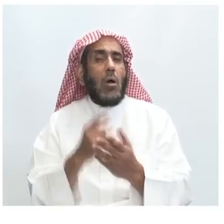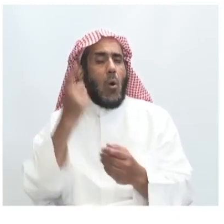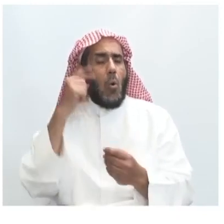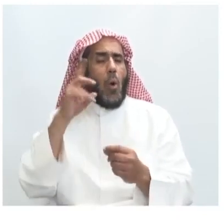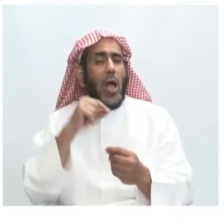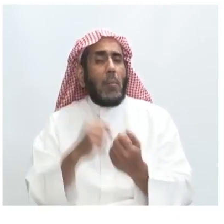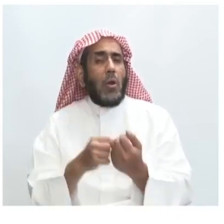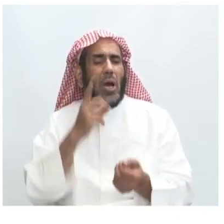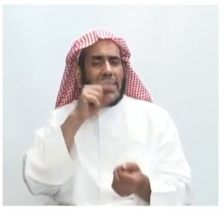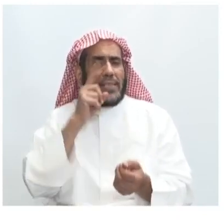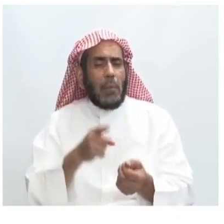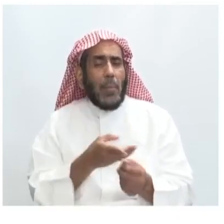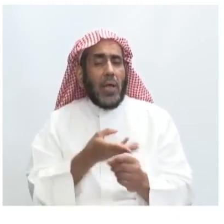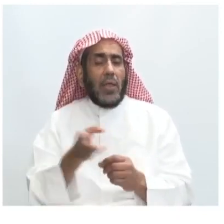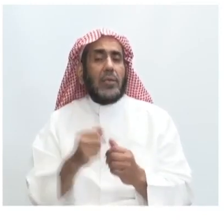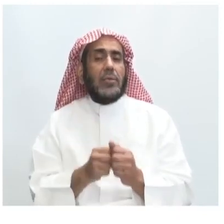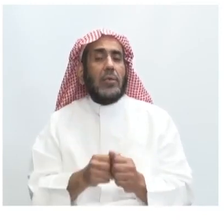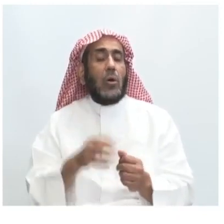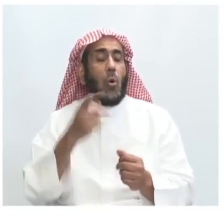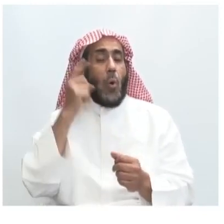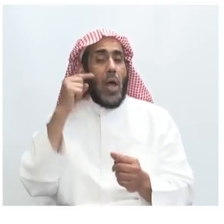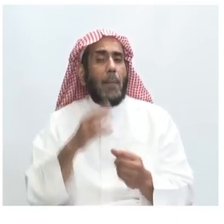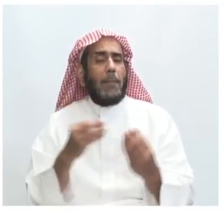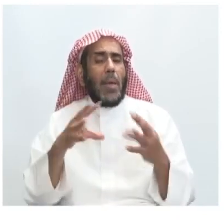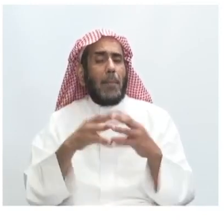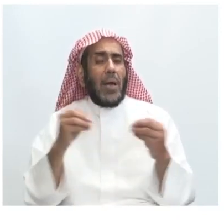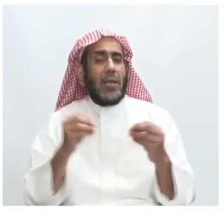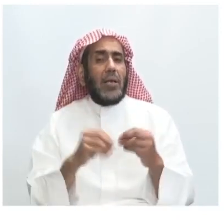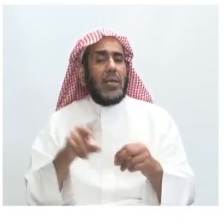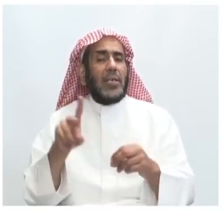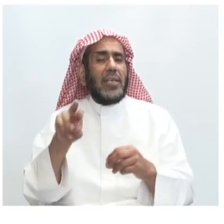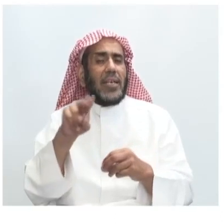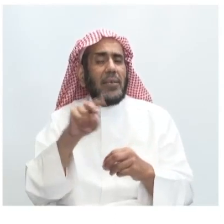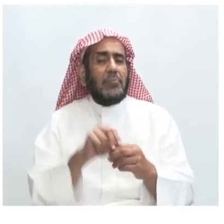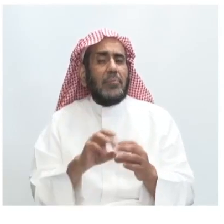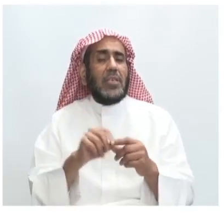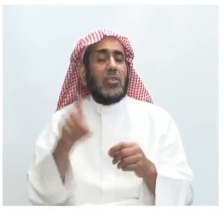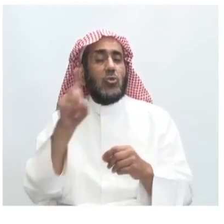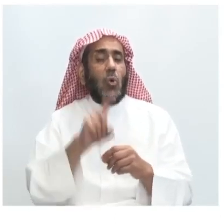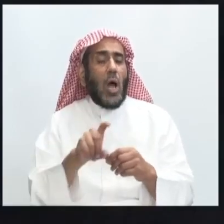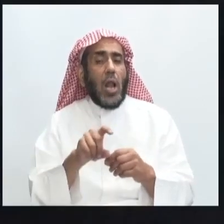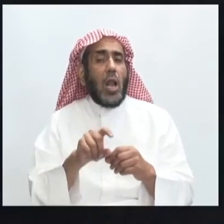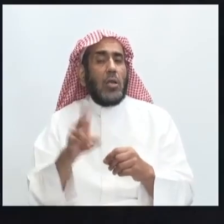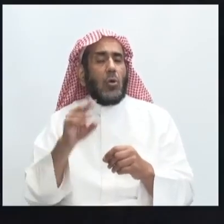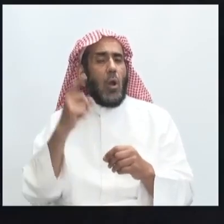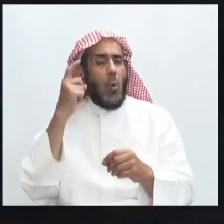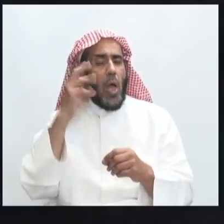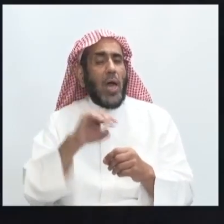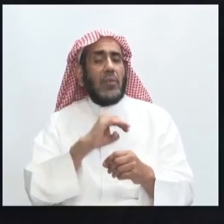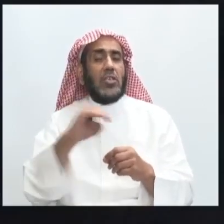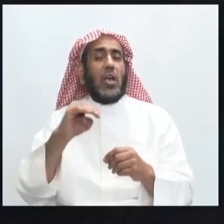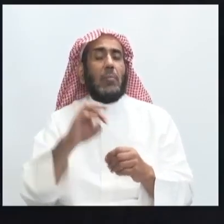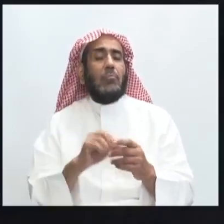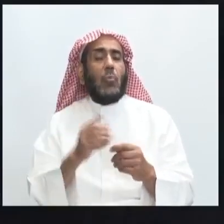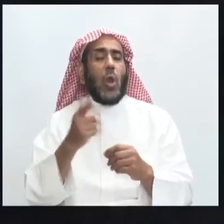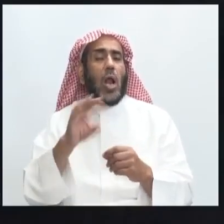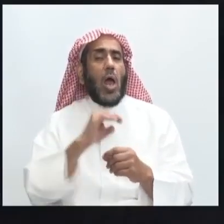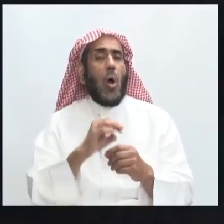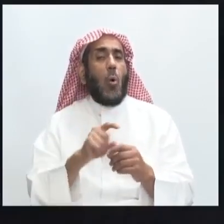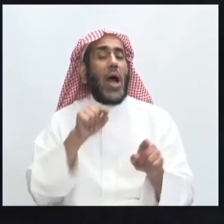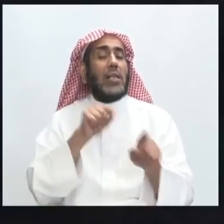انه قد طلب منك ذلك ويعلم معنى انك كلا الاسئله يعني هو يسال لكنه يعرف الاجابه لكنه له